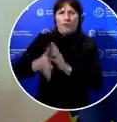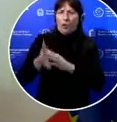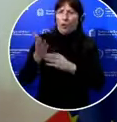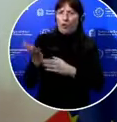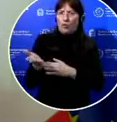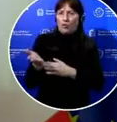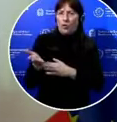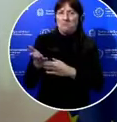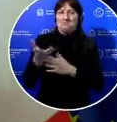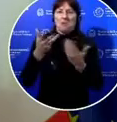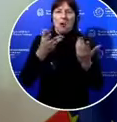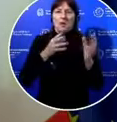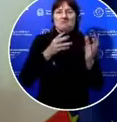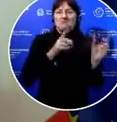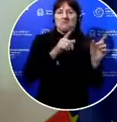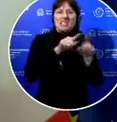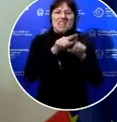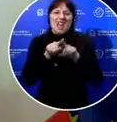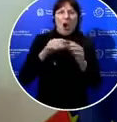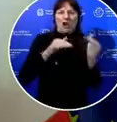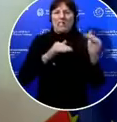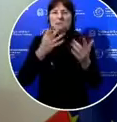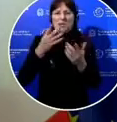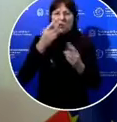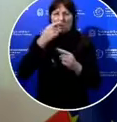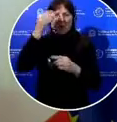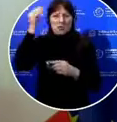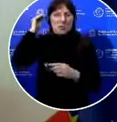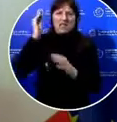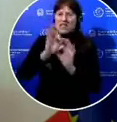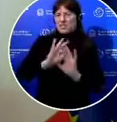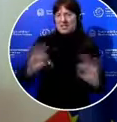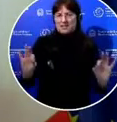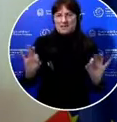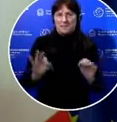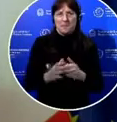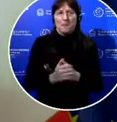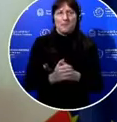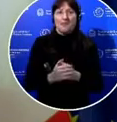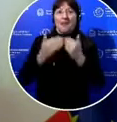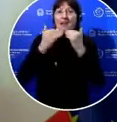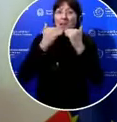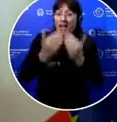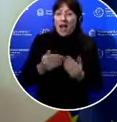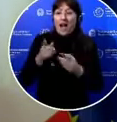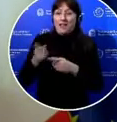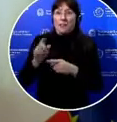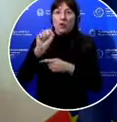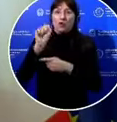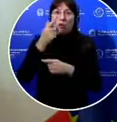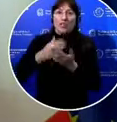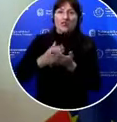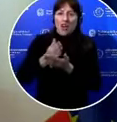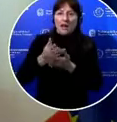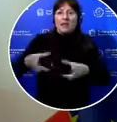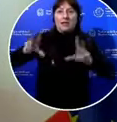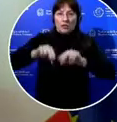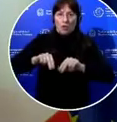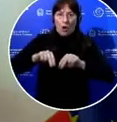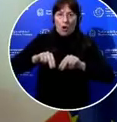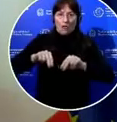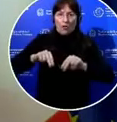senza stereotipi e senza luoghi comuni. Grazie per aver ripreso il discorso dopo 12 anni.